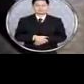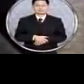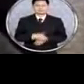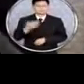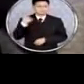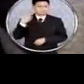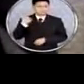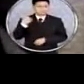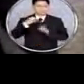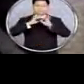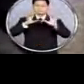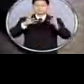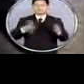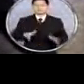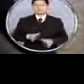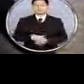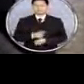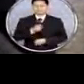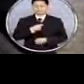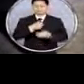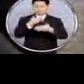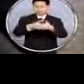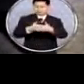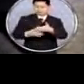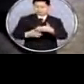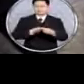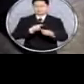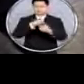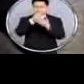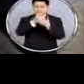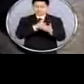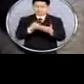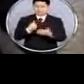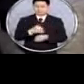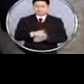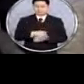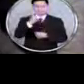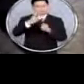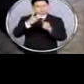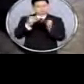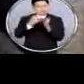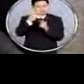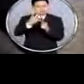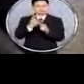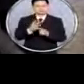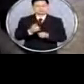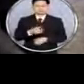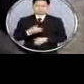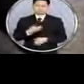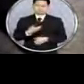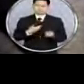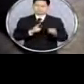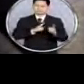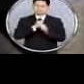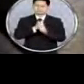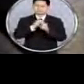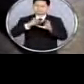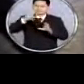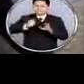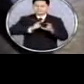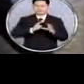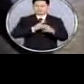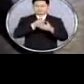曾经有说要减少推动节能，可是这3年多4年了，我就不知道马总统的节